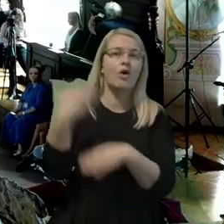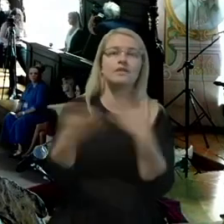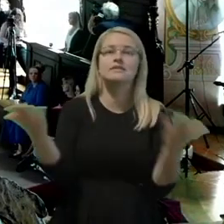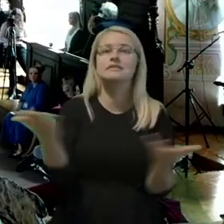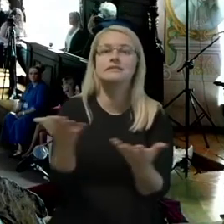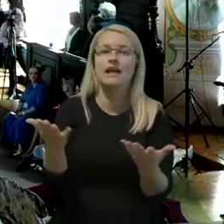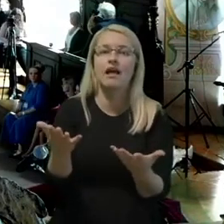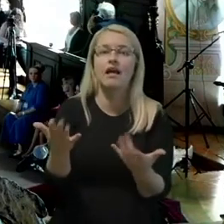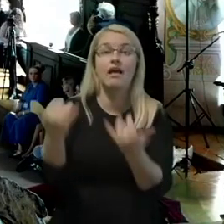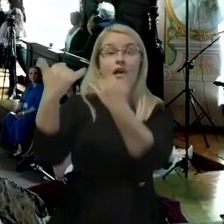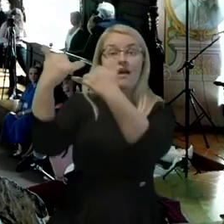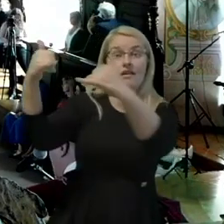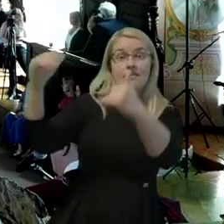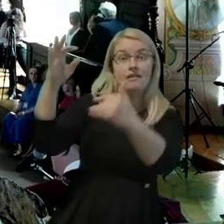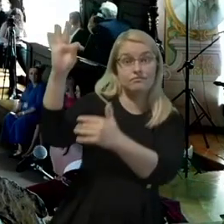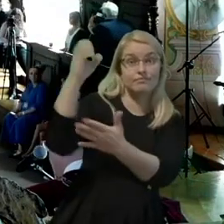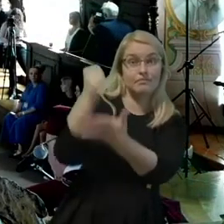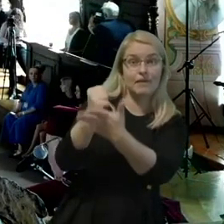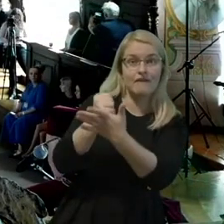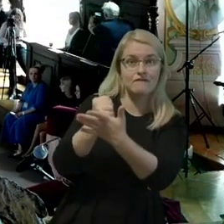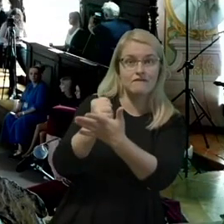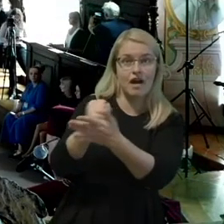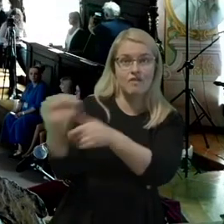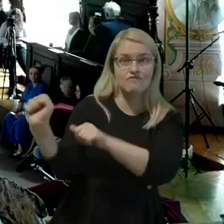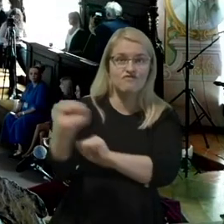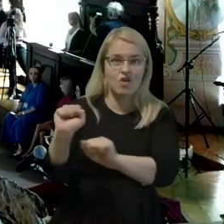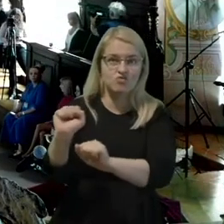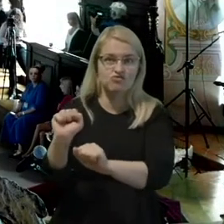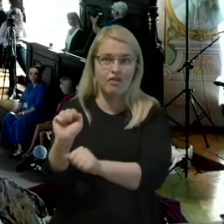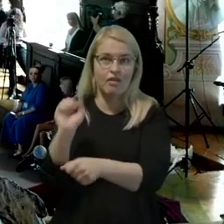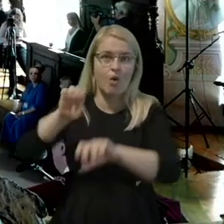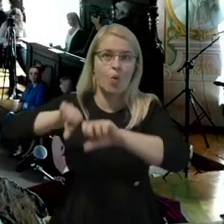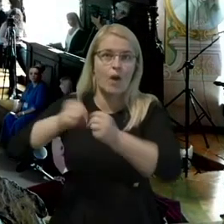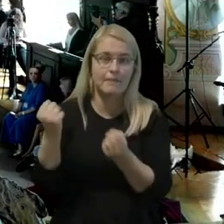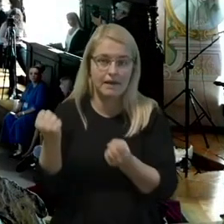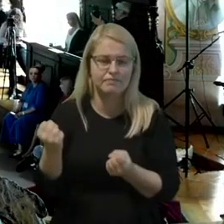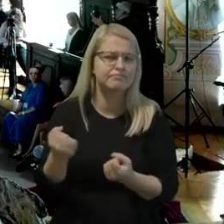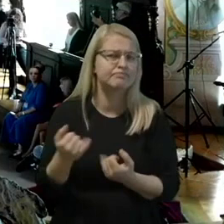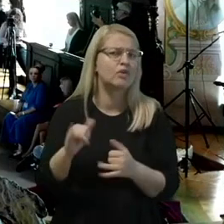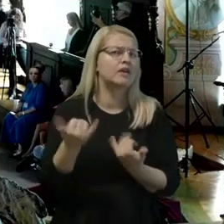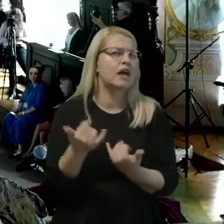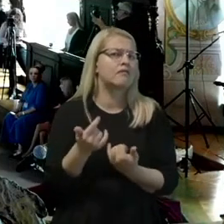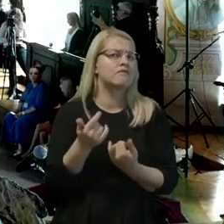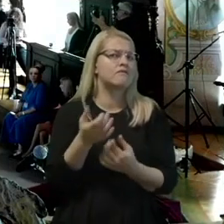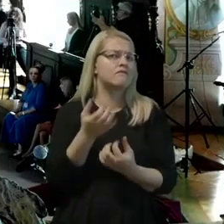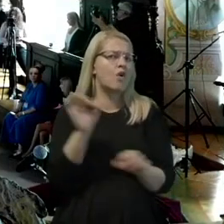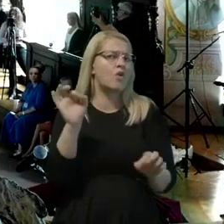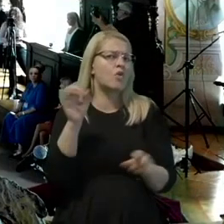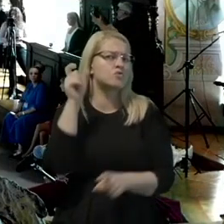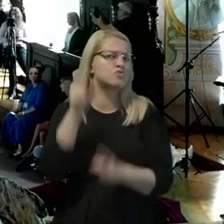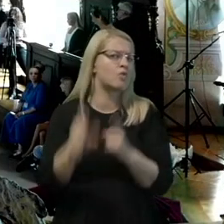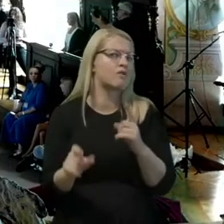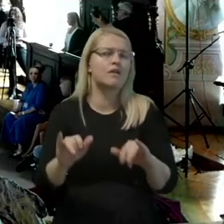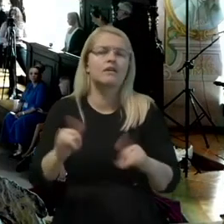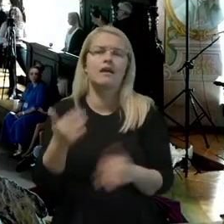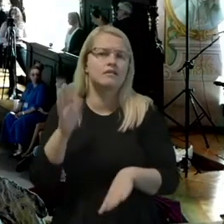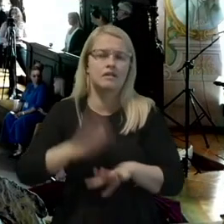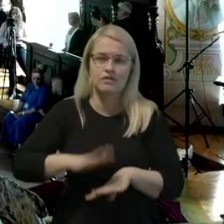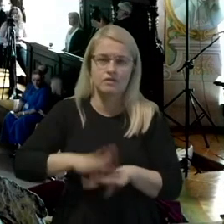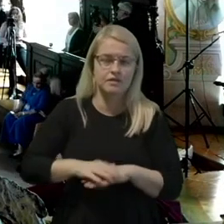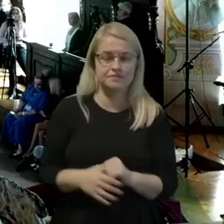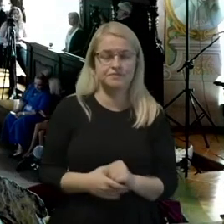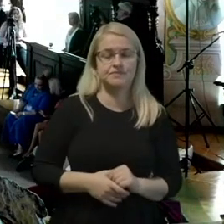prawa innych. Jak więc w tym kontekście odnieść się do tak zwanej wolności słowa? Proszę zwrócić